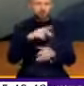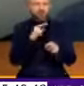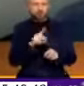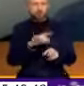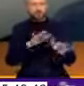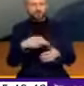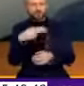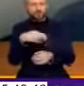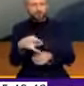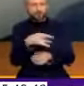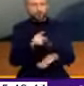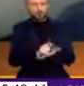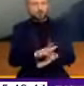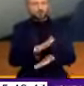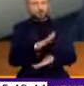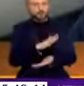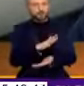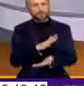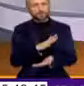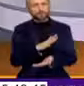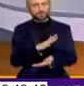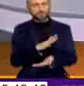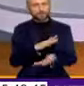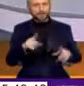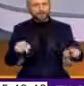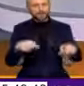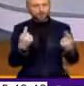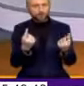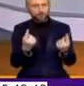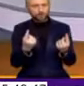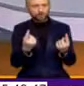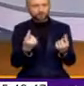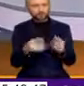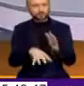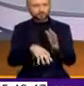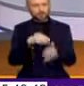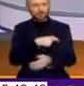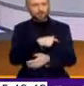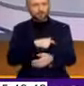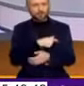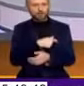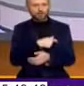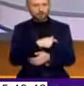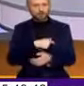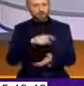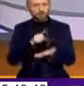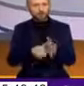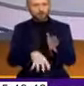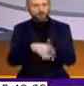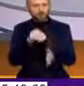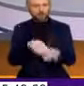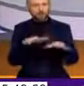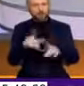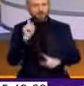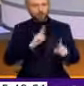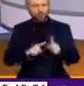в Деснянському районі. Має бути створено, обрано депутатські, депутати мають обрати